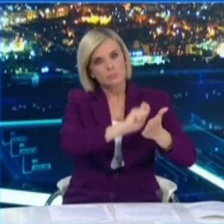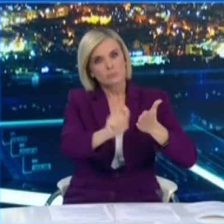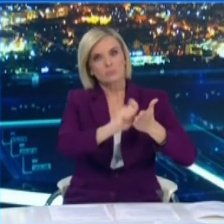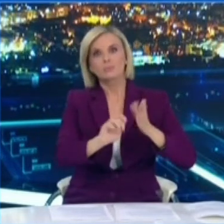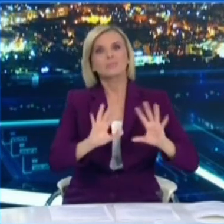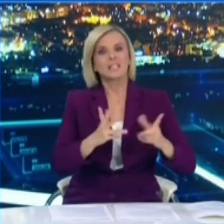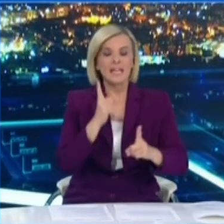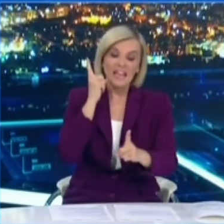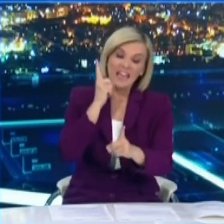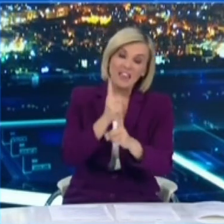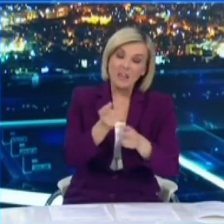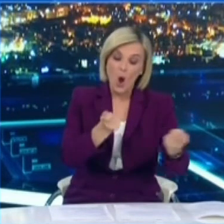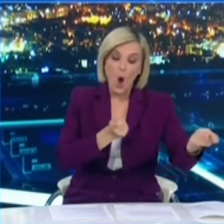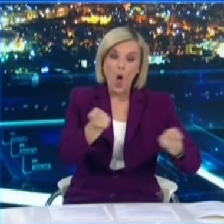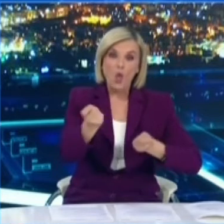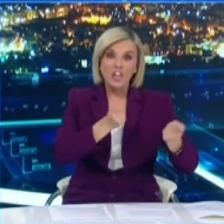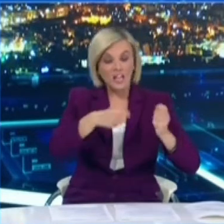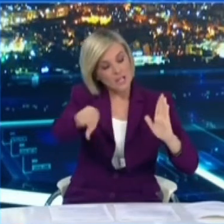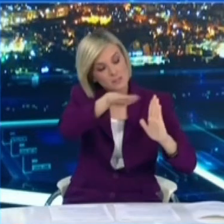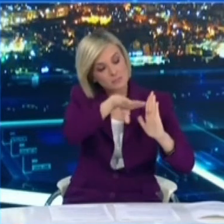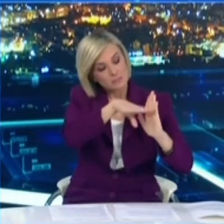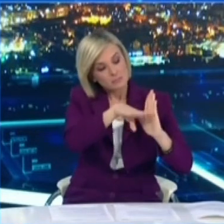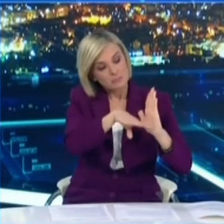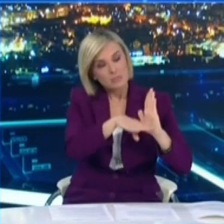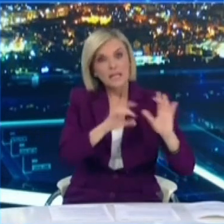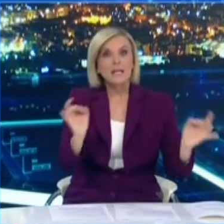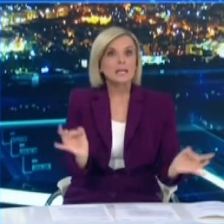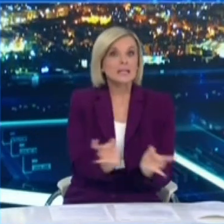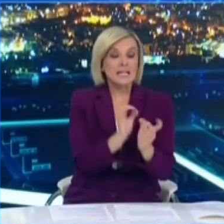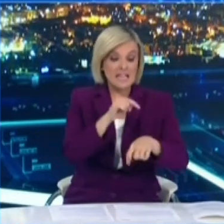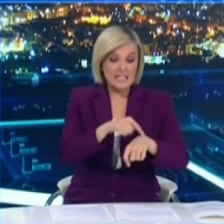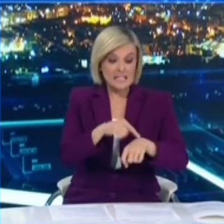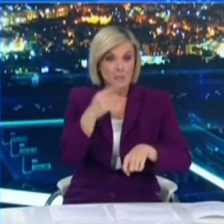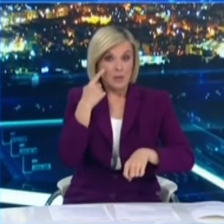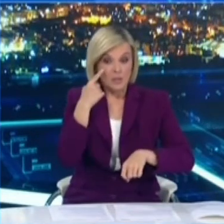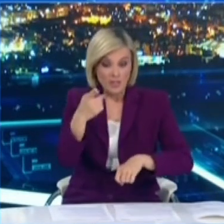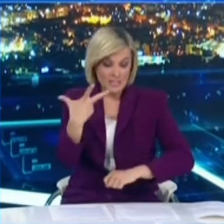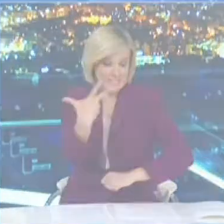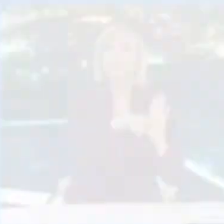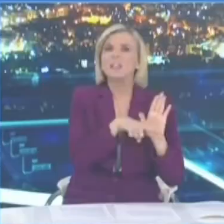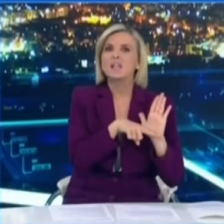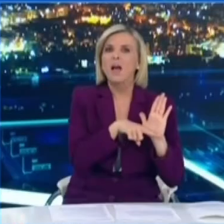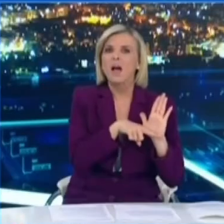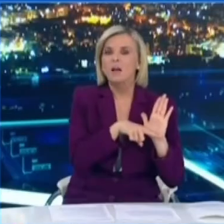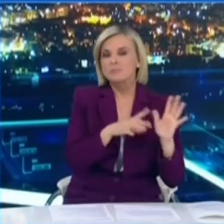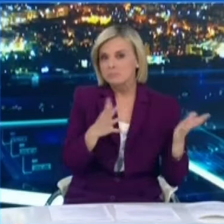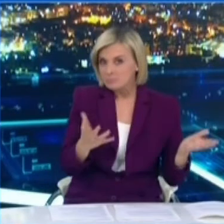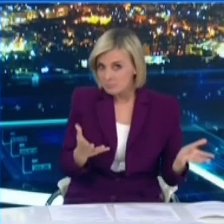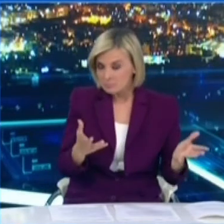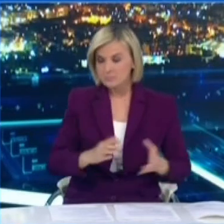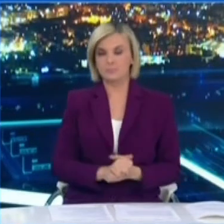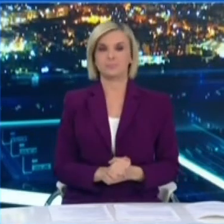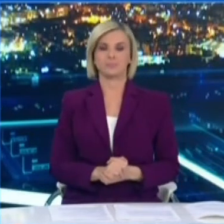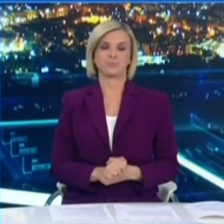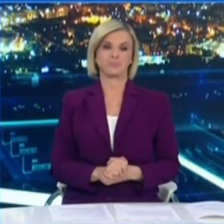οδηγιών για την έγκαιρη αναγνώριση και αντιμετώπιση του σπάνιου αυτού συνδρόμου. Η υγειονομική,